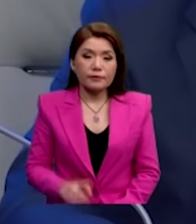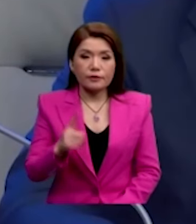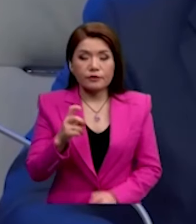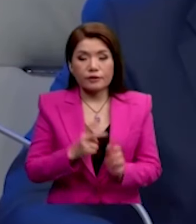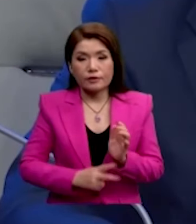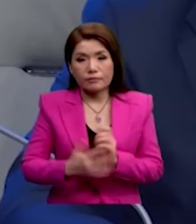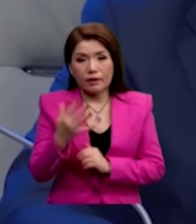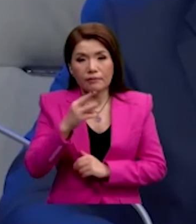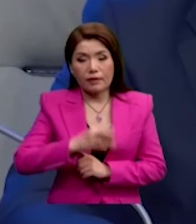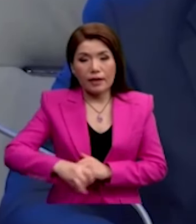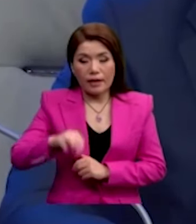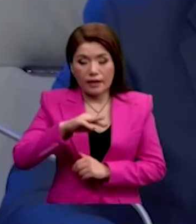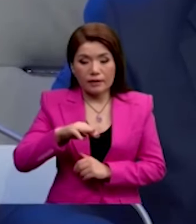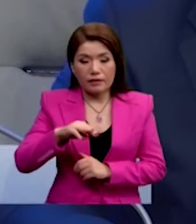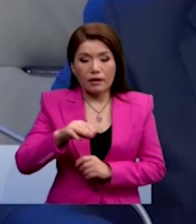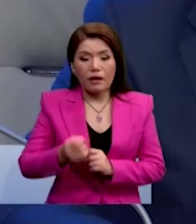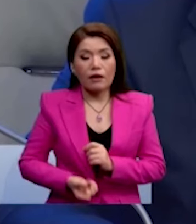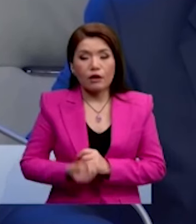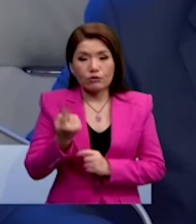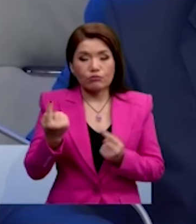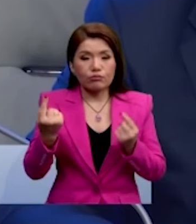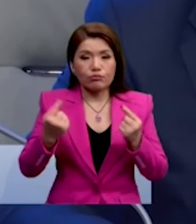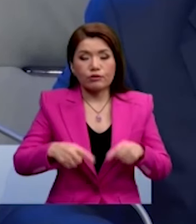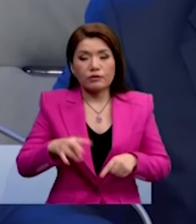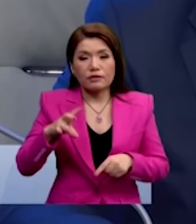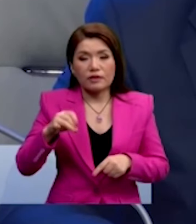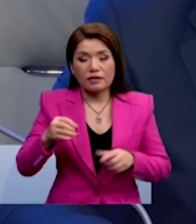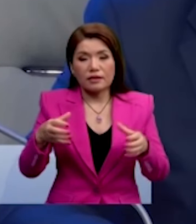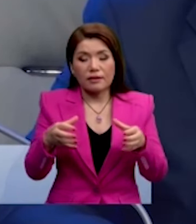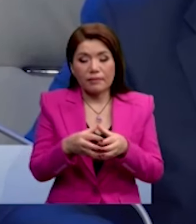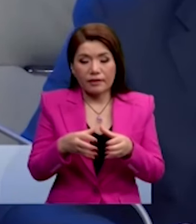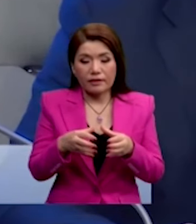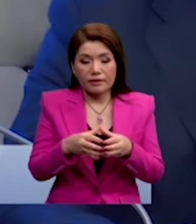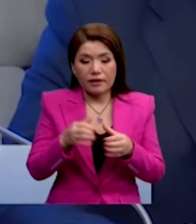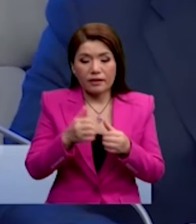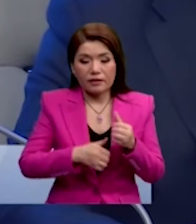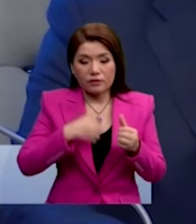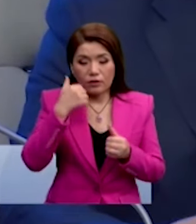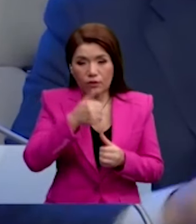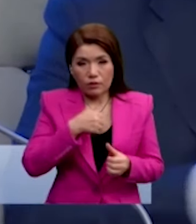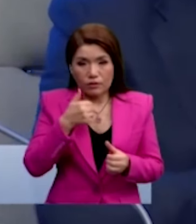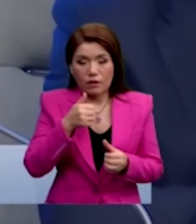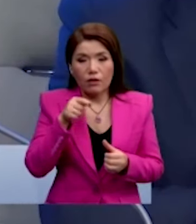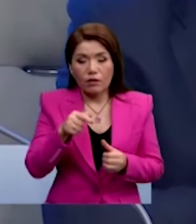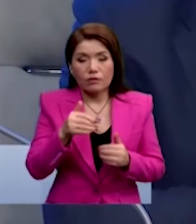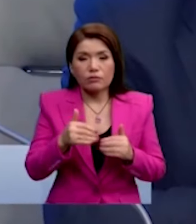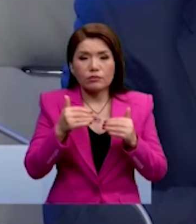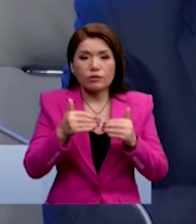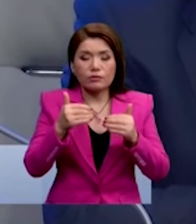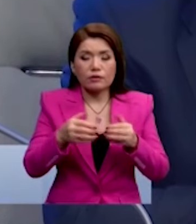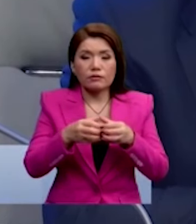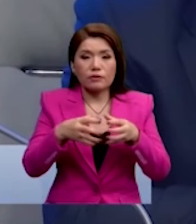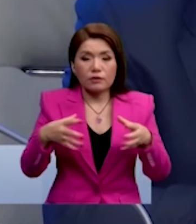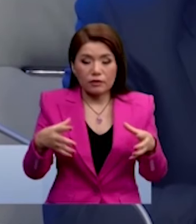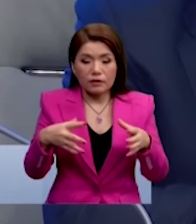175 миллиардов – это образуется убыток у национальной компании вот, ежегодно. Он растет за